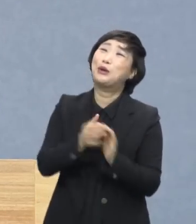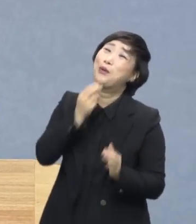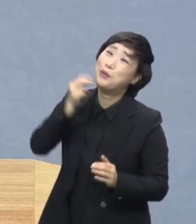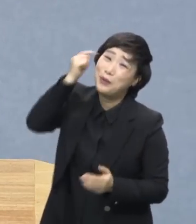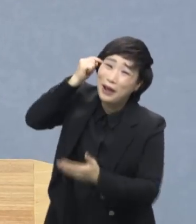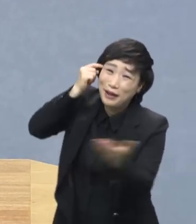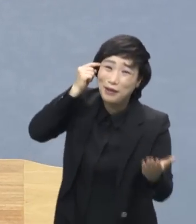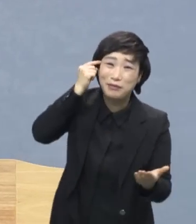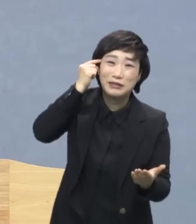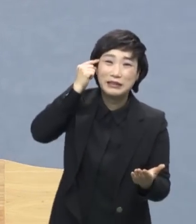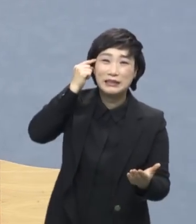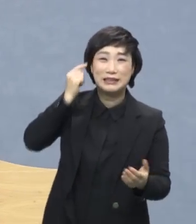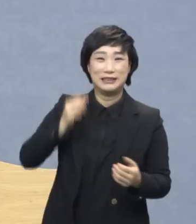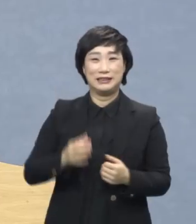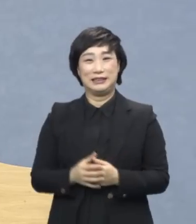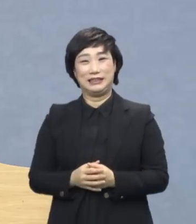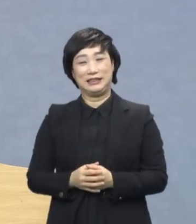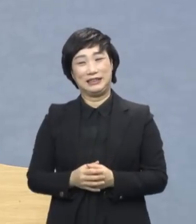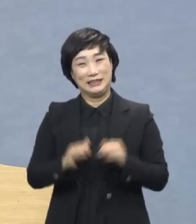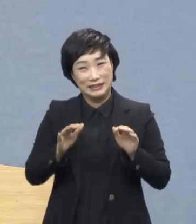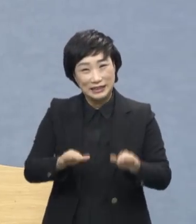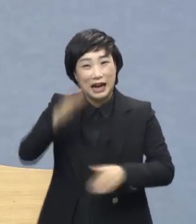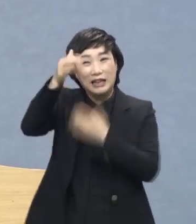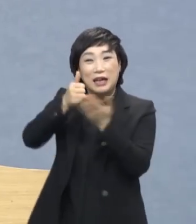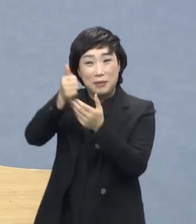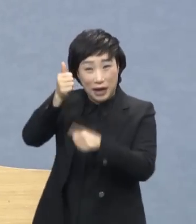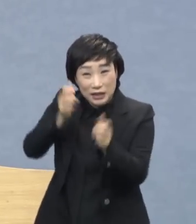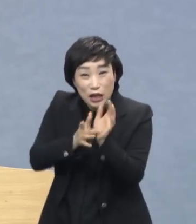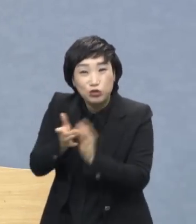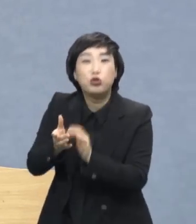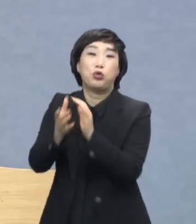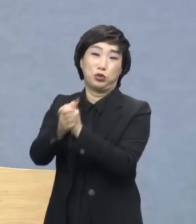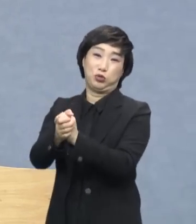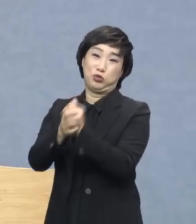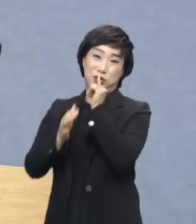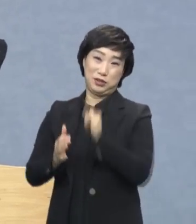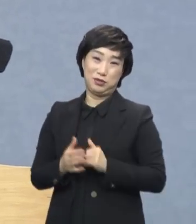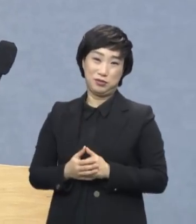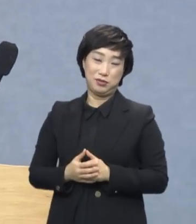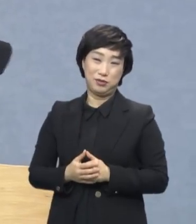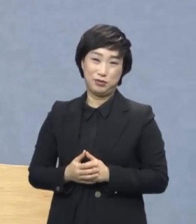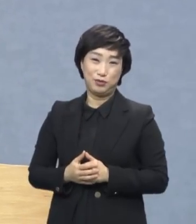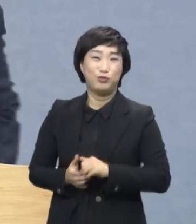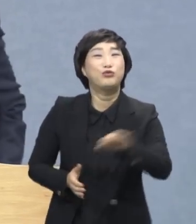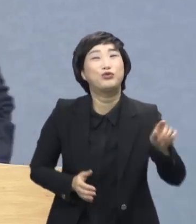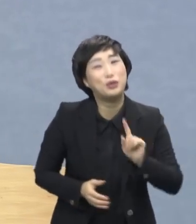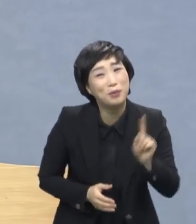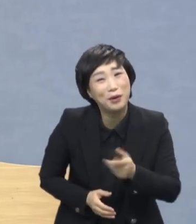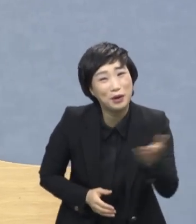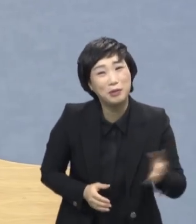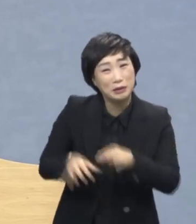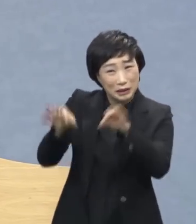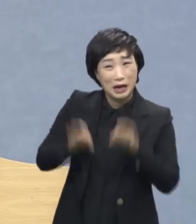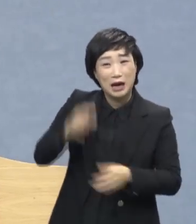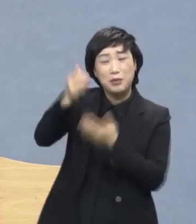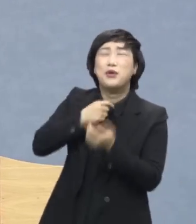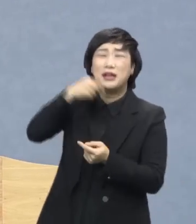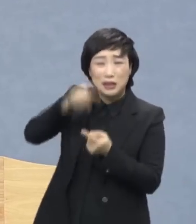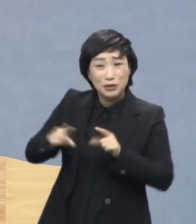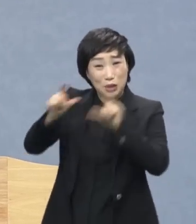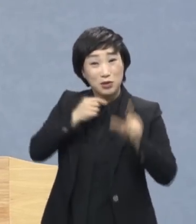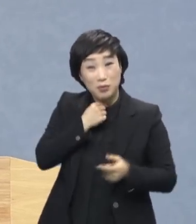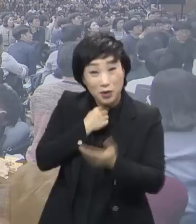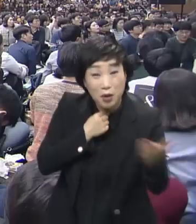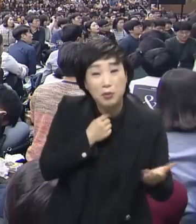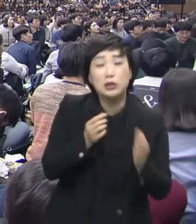뭐요? 우리 하나님의 아들이라도 기도했거든 하물며 우리도 하나님의 원대로 살려면